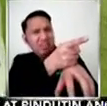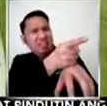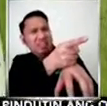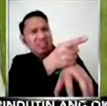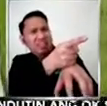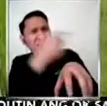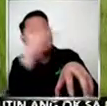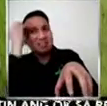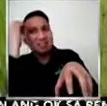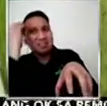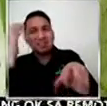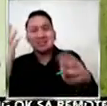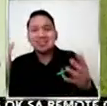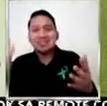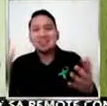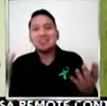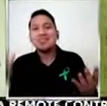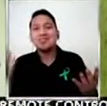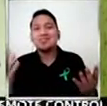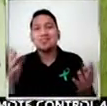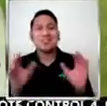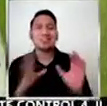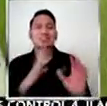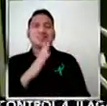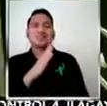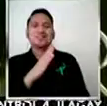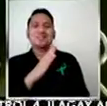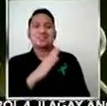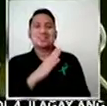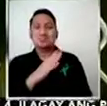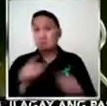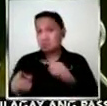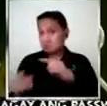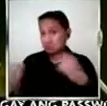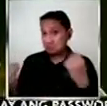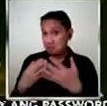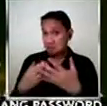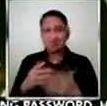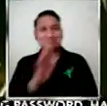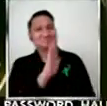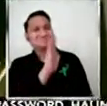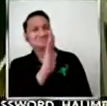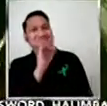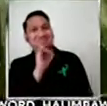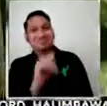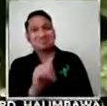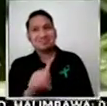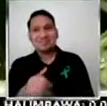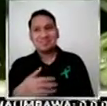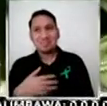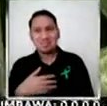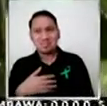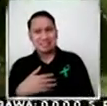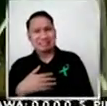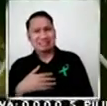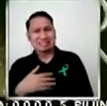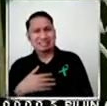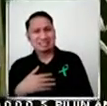naman po, sir. Okay naman po, para sa amin din po yun. Hindi naman kayo natakot? Hindi naman po. Medyo natakot din.